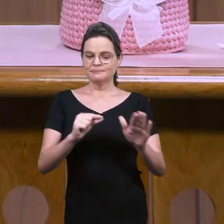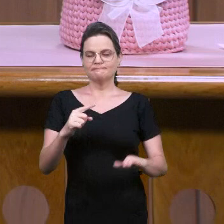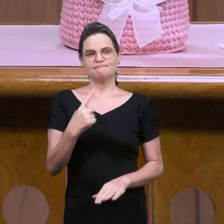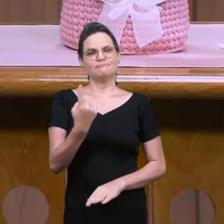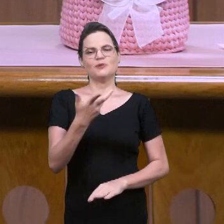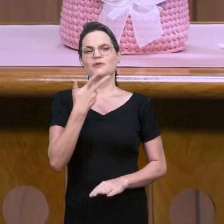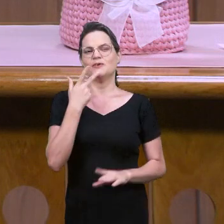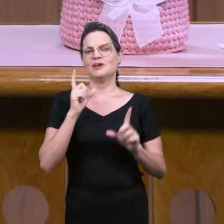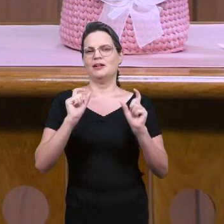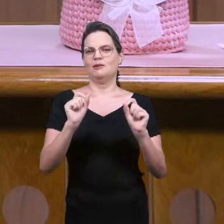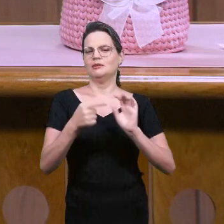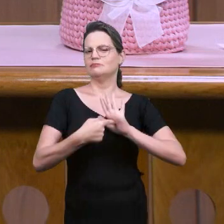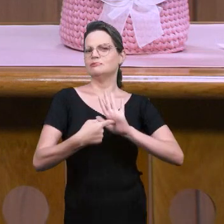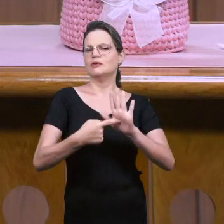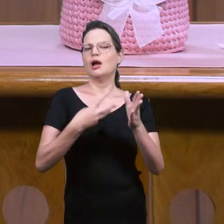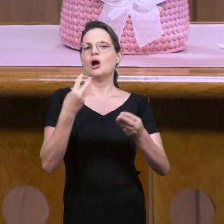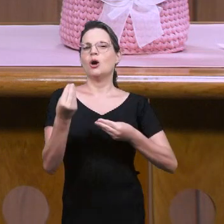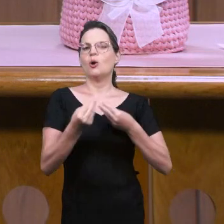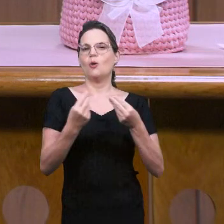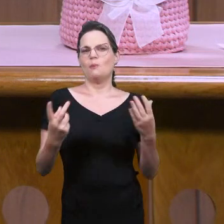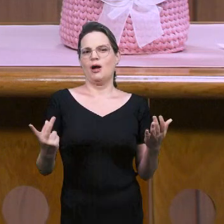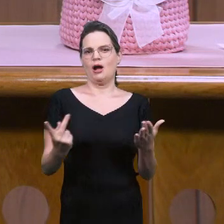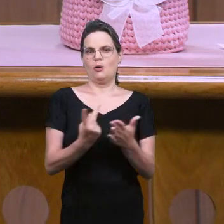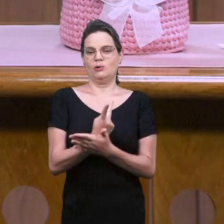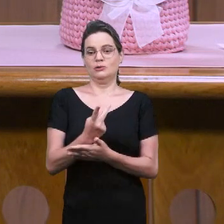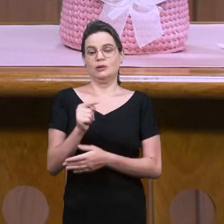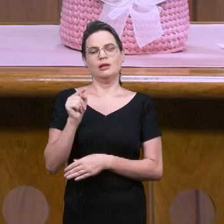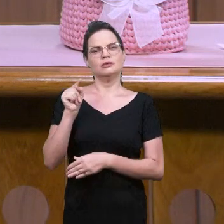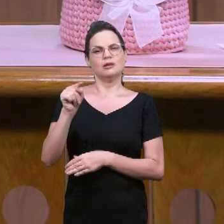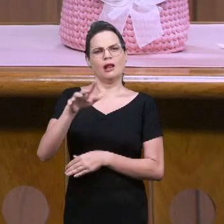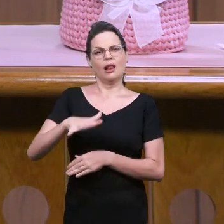1. Nous allons montrer aux frères et sœurs comment se situe